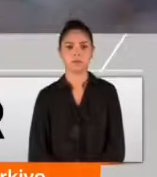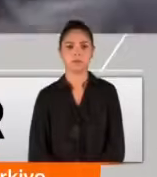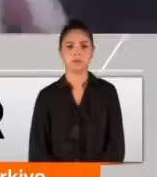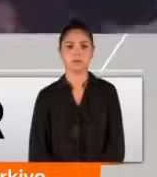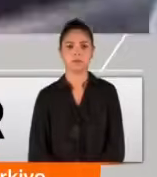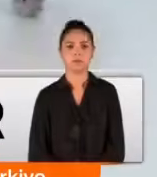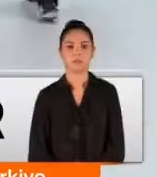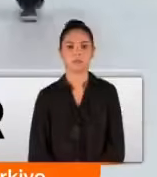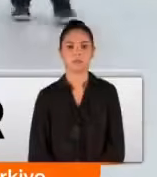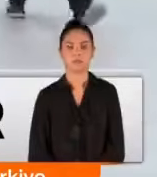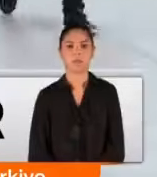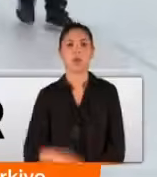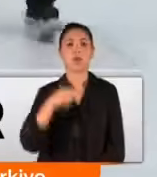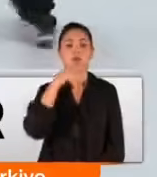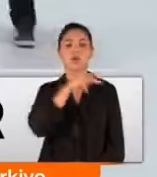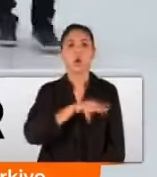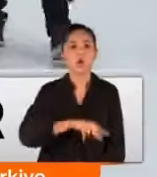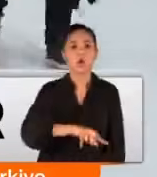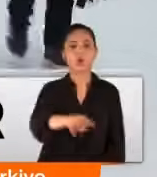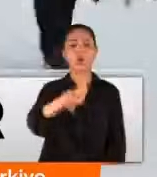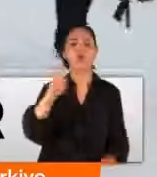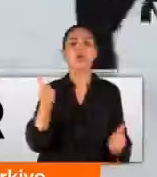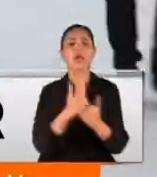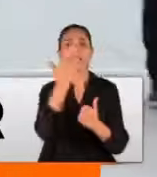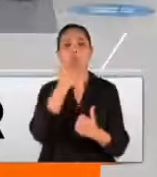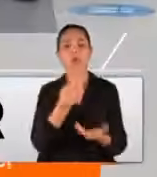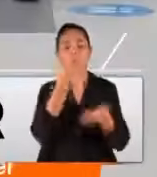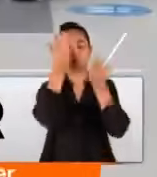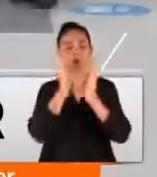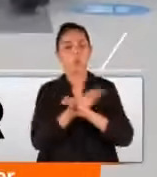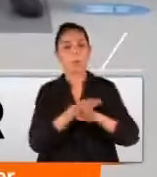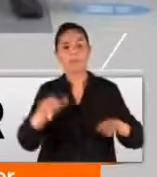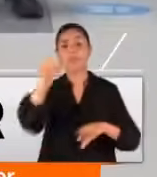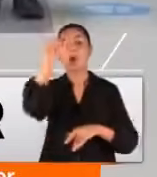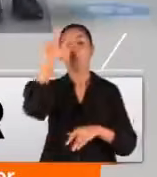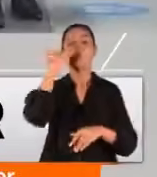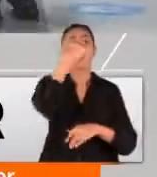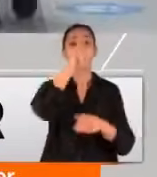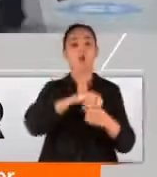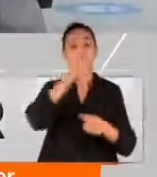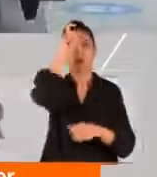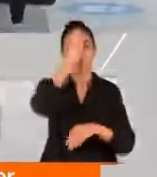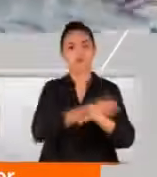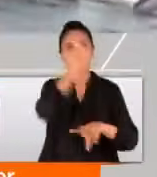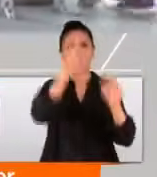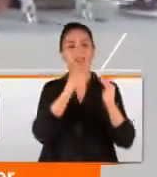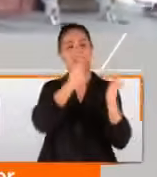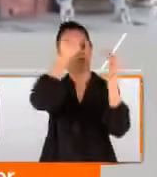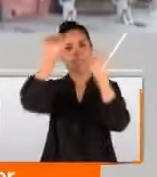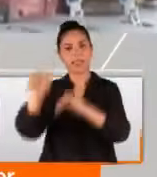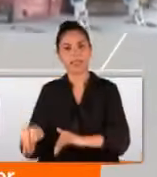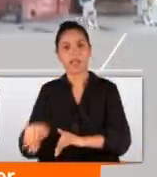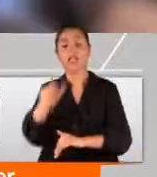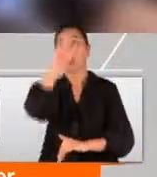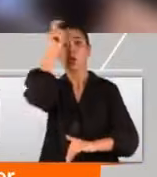zor anlar yaşadık. Zorlu yolculuk neyse ki kazasız belasız bitti. Uçaktaki Türkler evine sağ salim ulaştı. Türkiye,